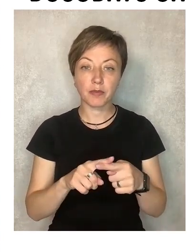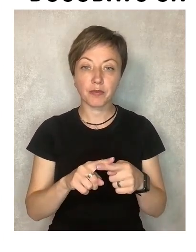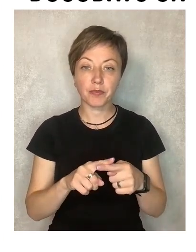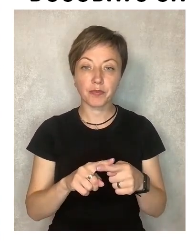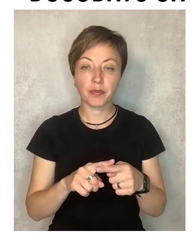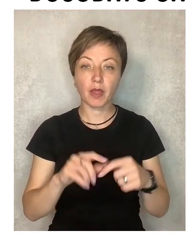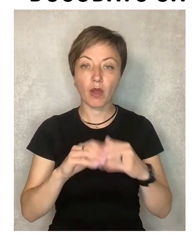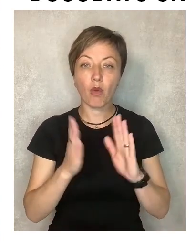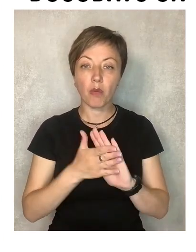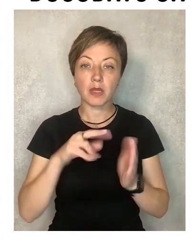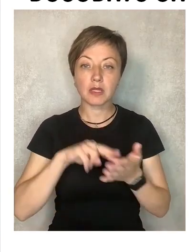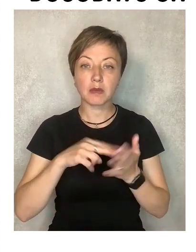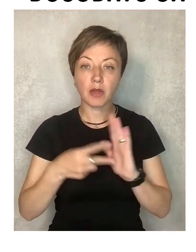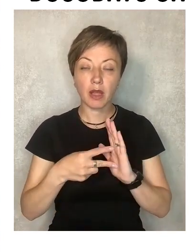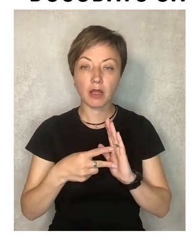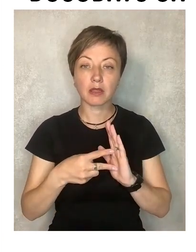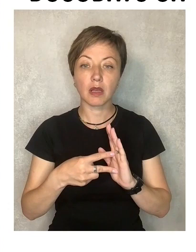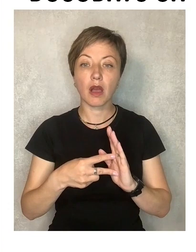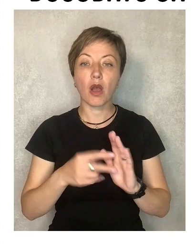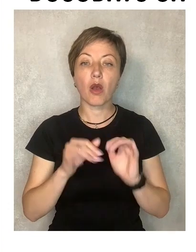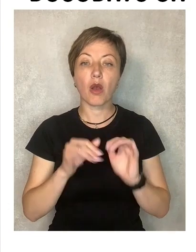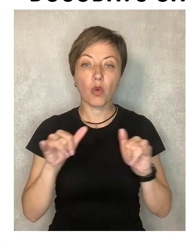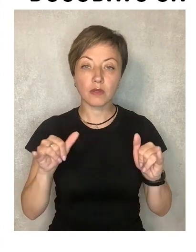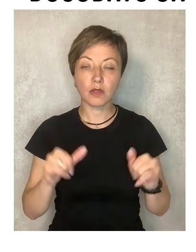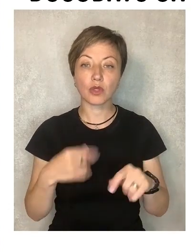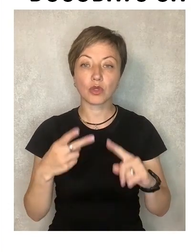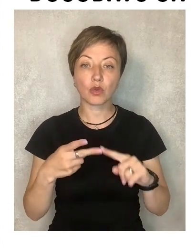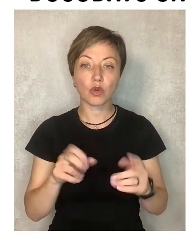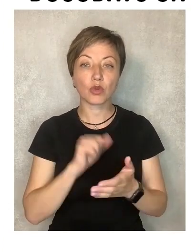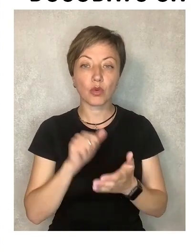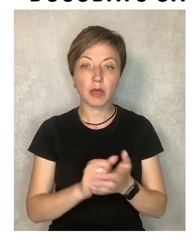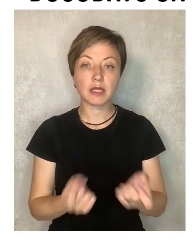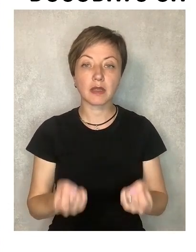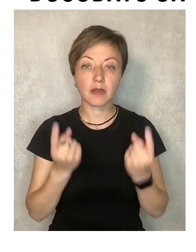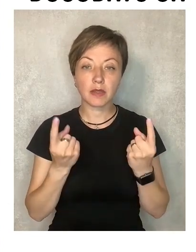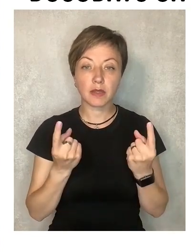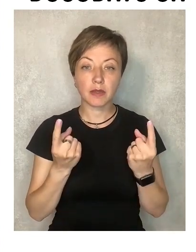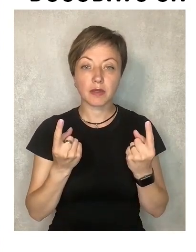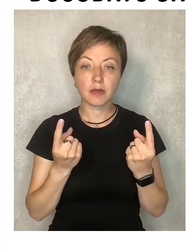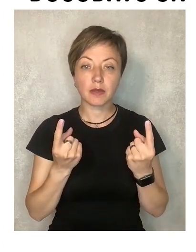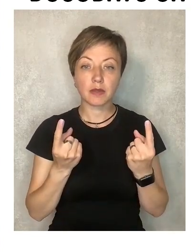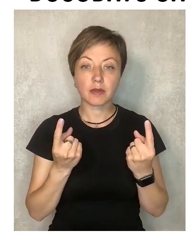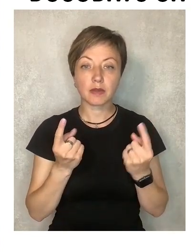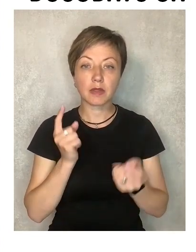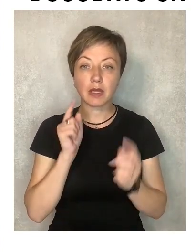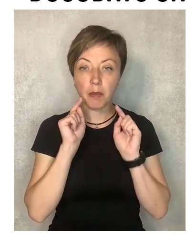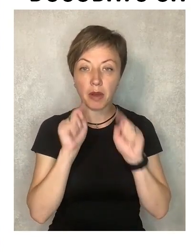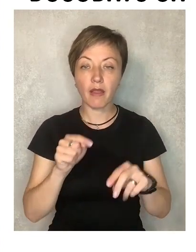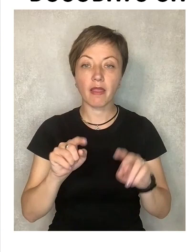комплексний план просторового розвитку. І зараз ще один документ з'явився вже, який направлений на відбудову. Це,